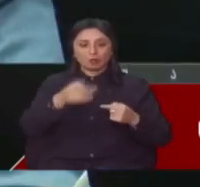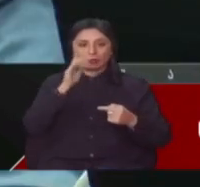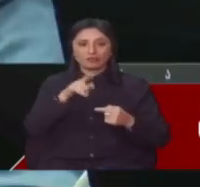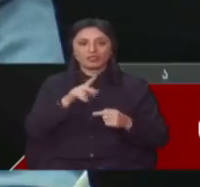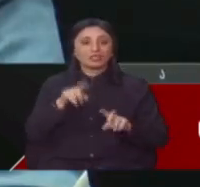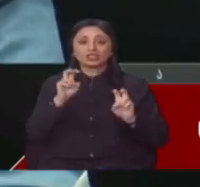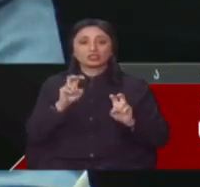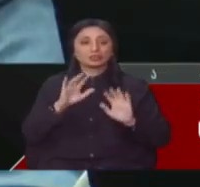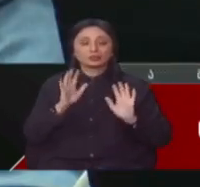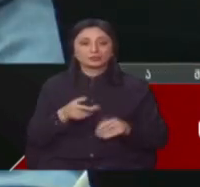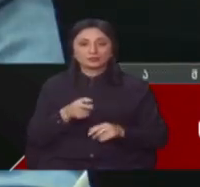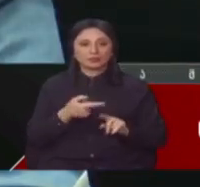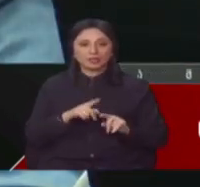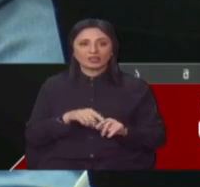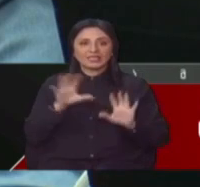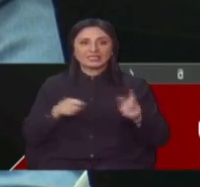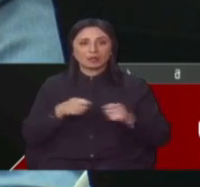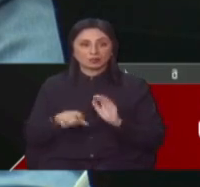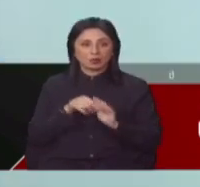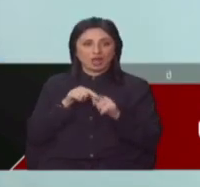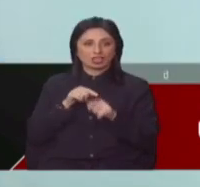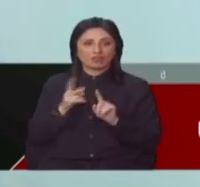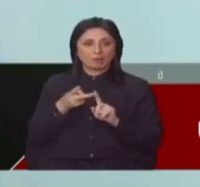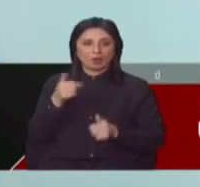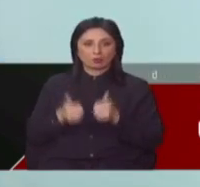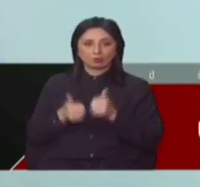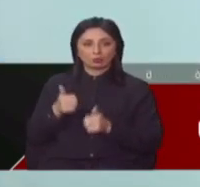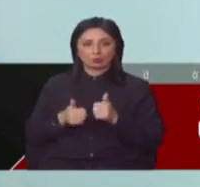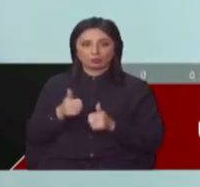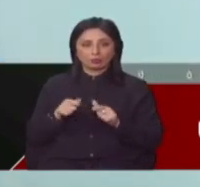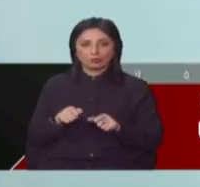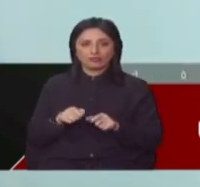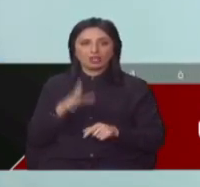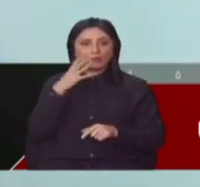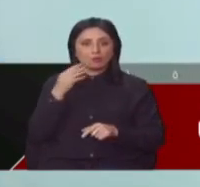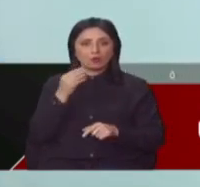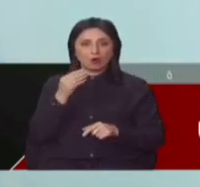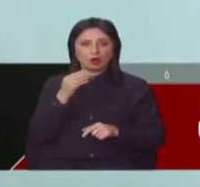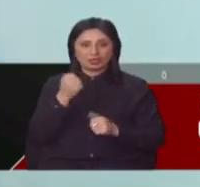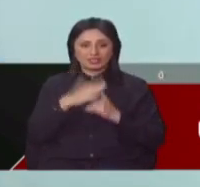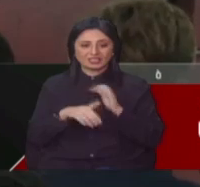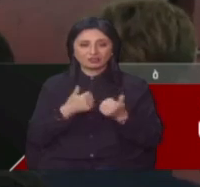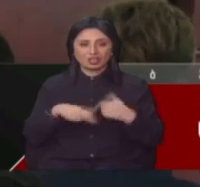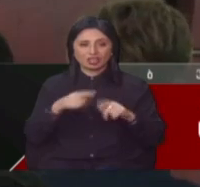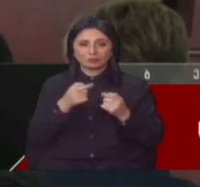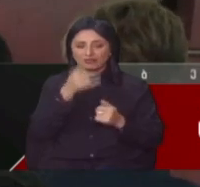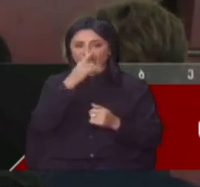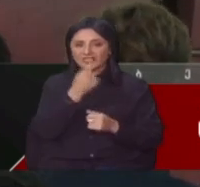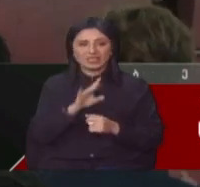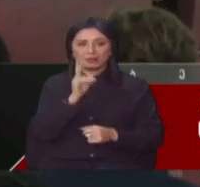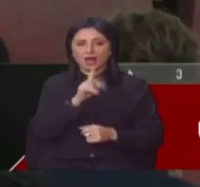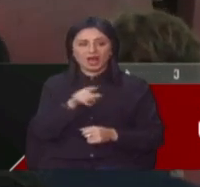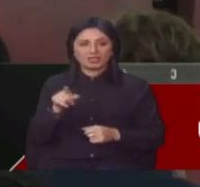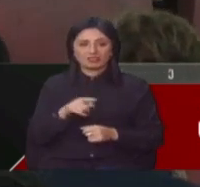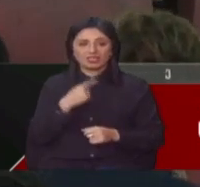ის გულისხმობდა ამ შემთხვევაში საპრეზიდენტო არჩევნების მეორე ტურს, რადგანაც მოლდოვის ცესკოს მონაცემებით ვერცერთმა